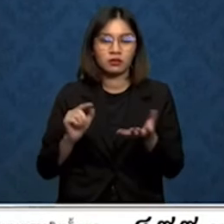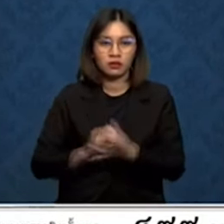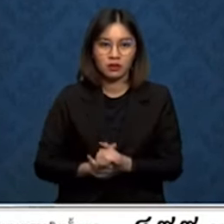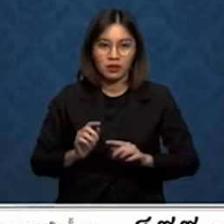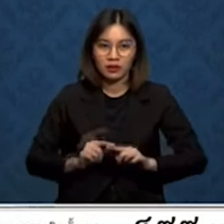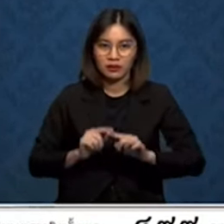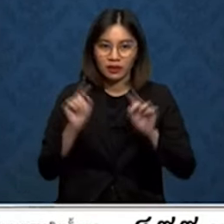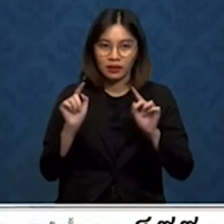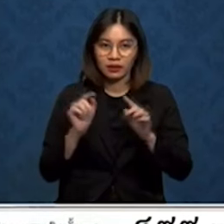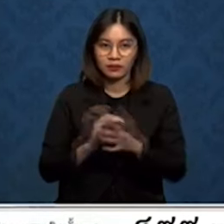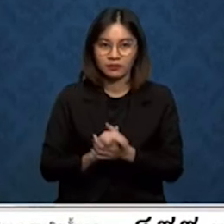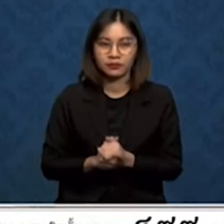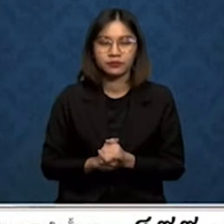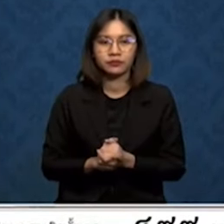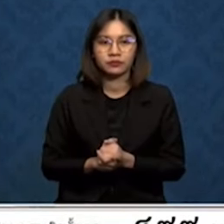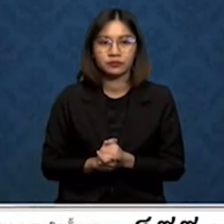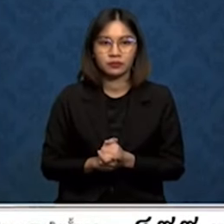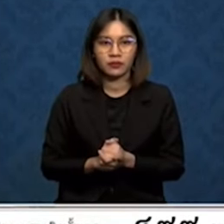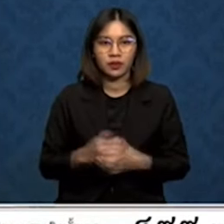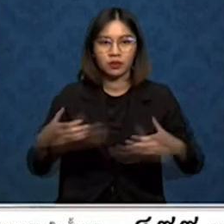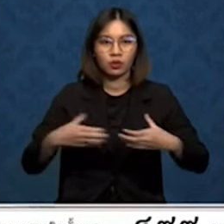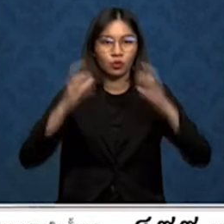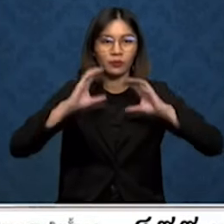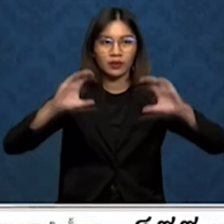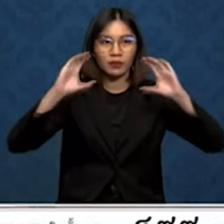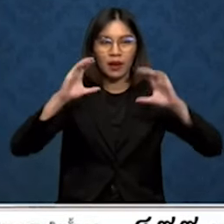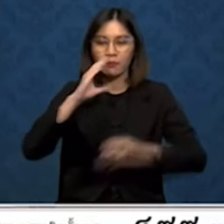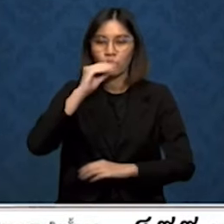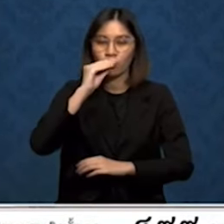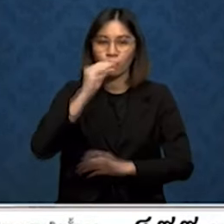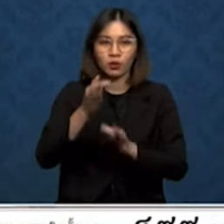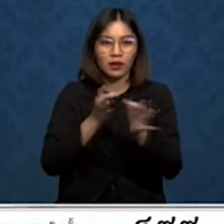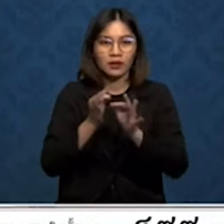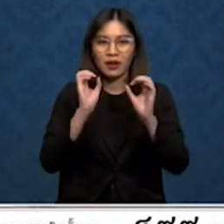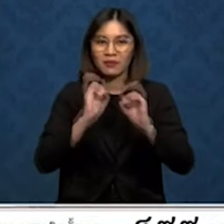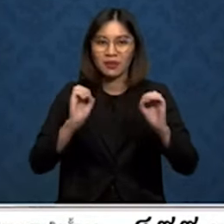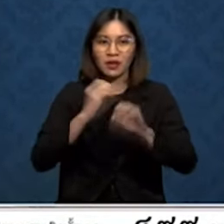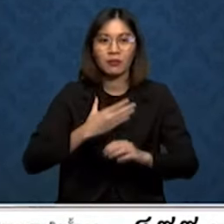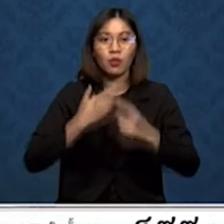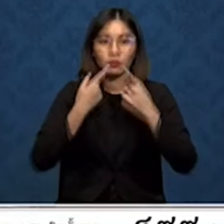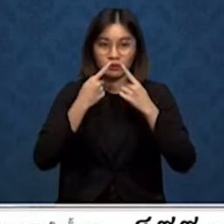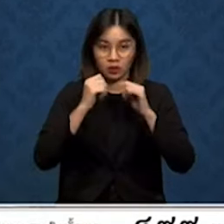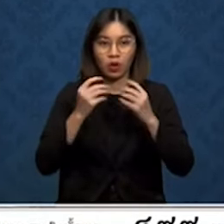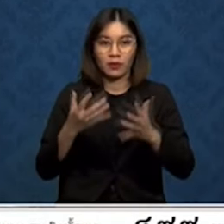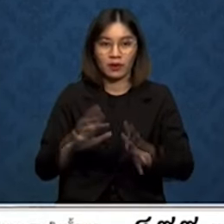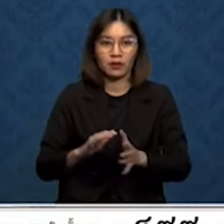แต่ว่ารัฐบาลยงไมเคยพูดเรื่องนี้แต่ผมช่วยตอบแทนไปแล้วครับ